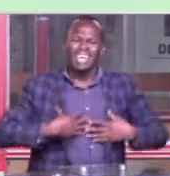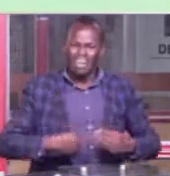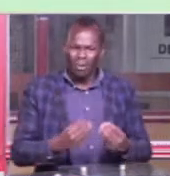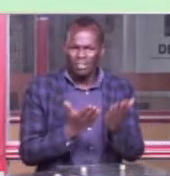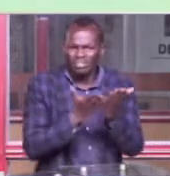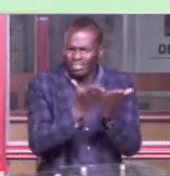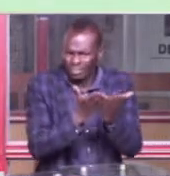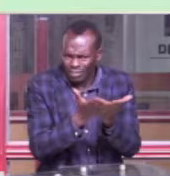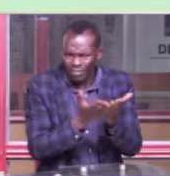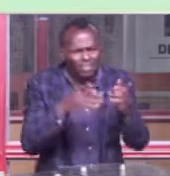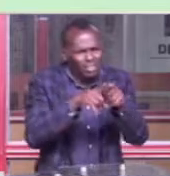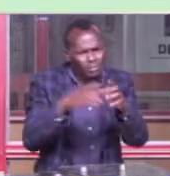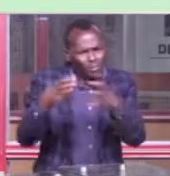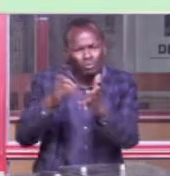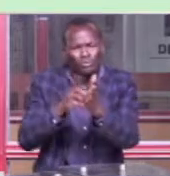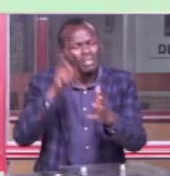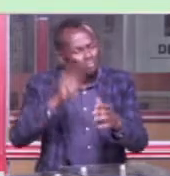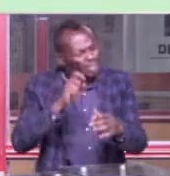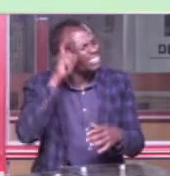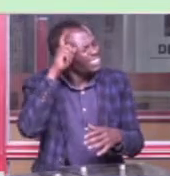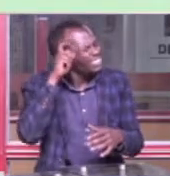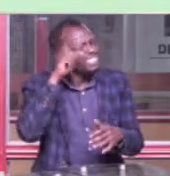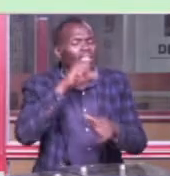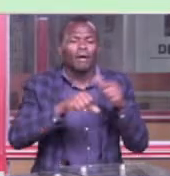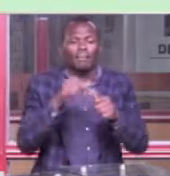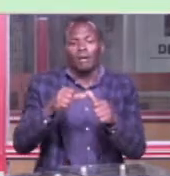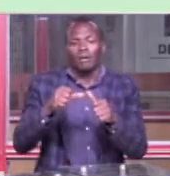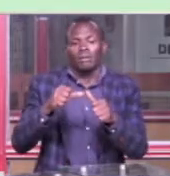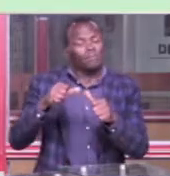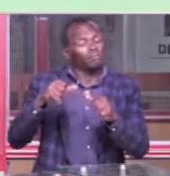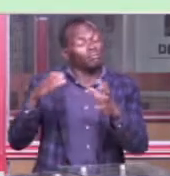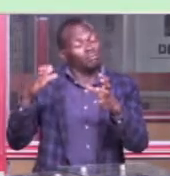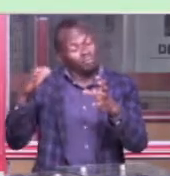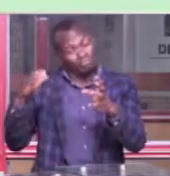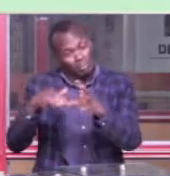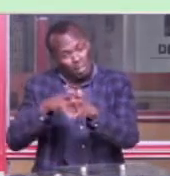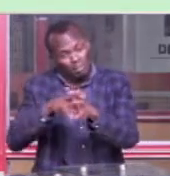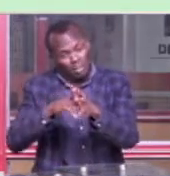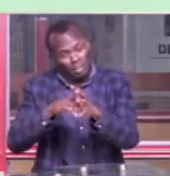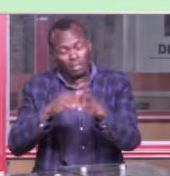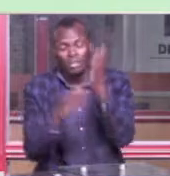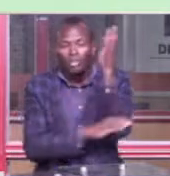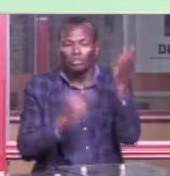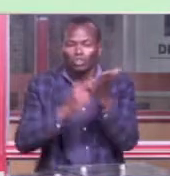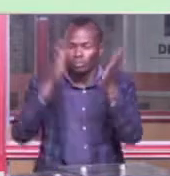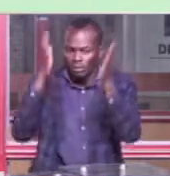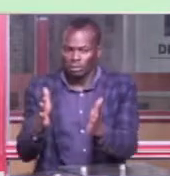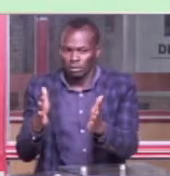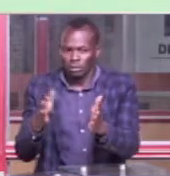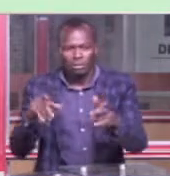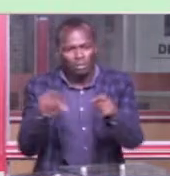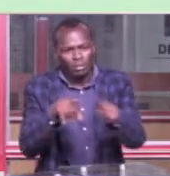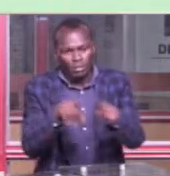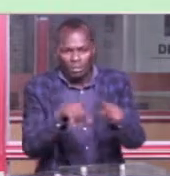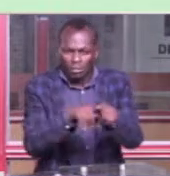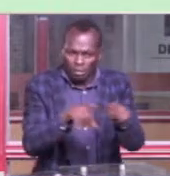consideration. You also have to start looking at people who think that strikes will